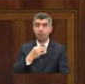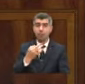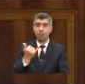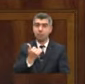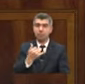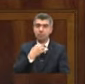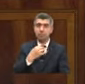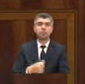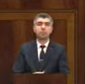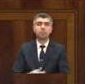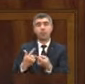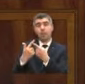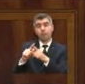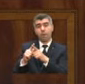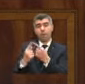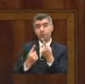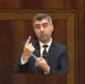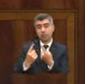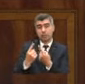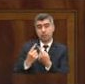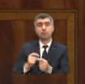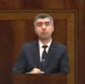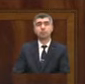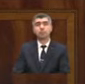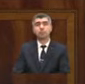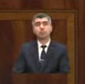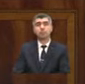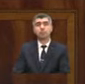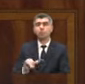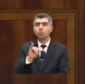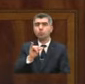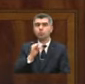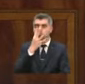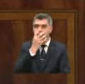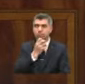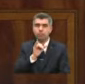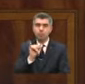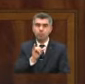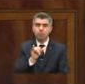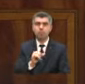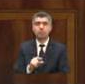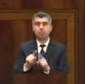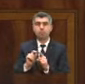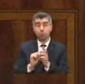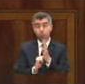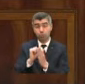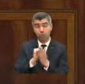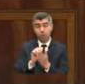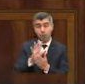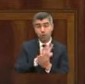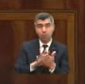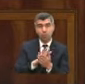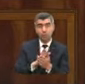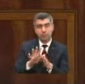التالية والتي استأثرت بالرأي العام الوطني. ما يقلقنا هو أن نجاح هذا المشروع يتطلب